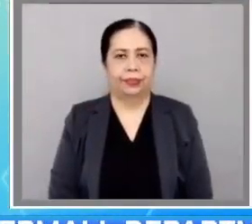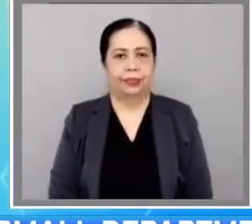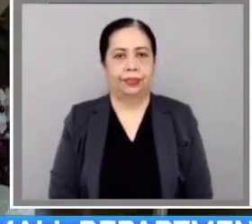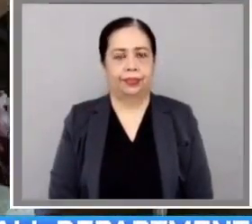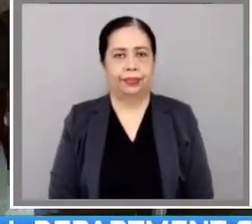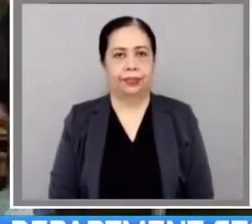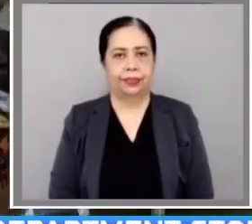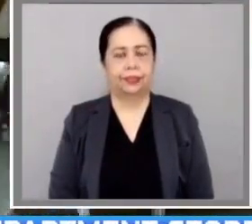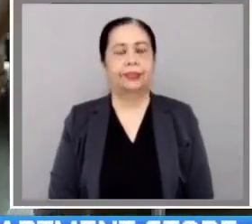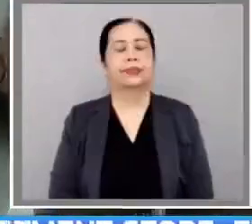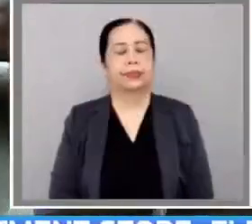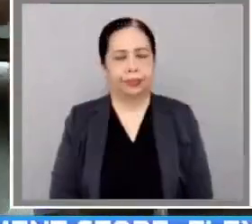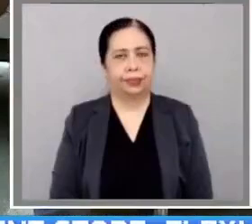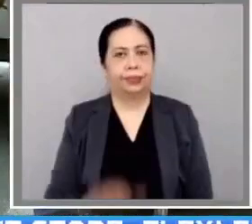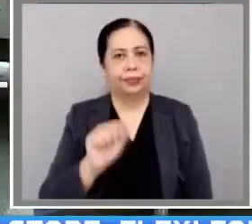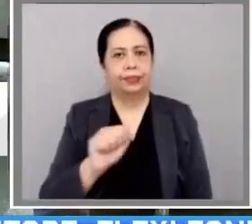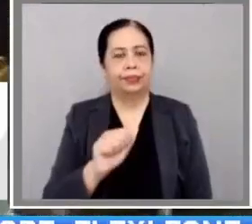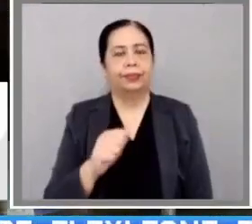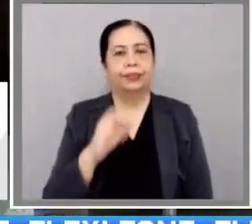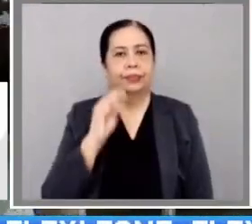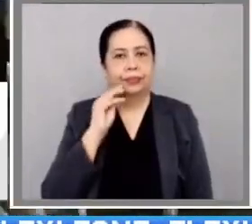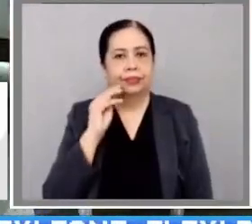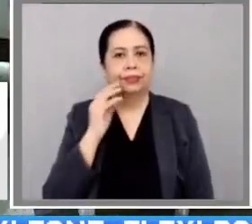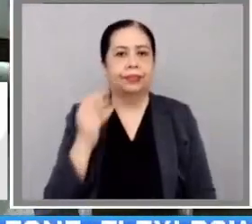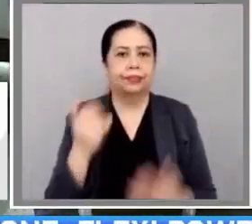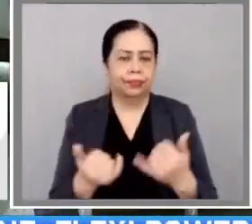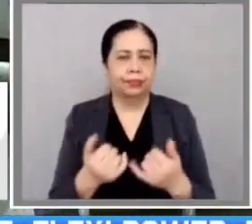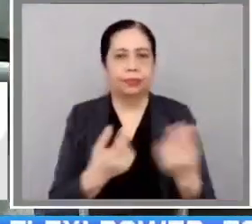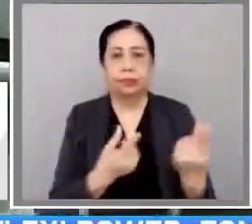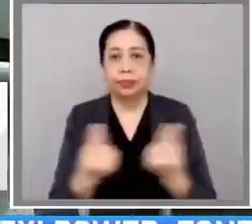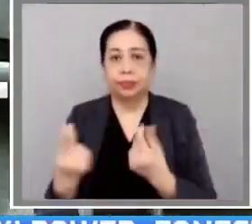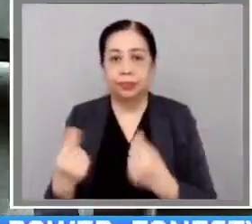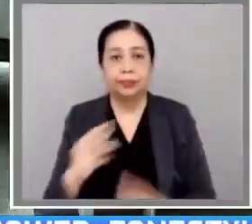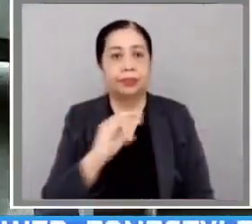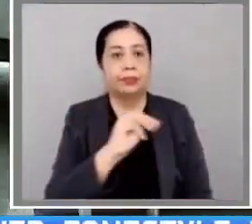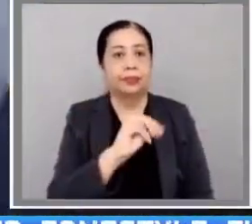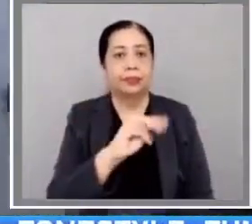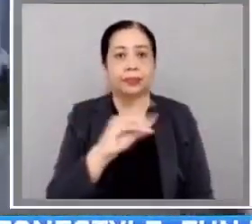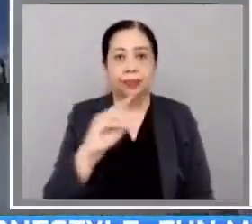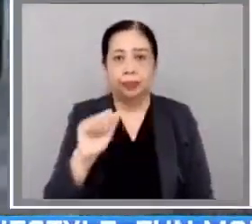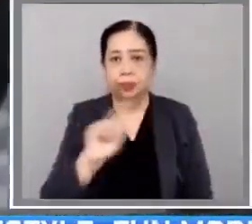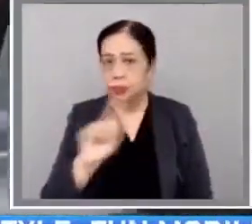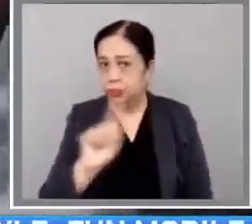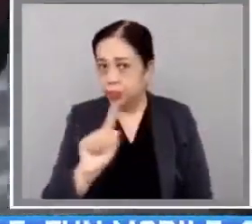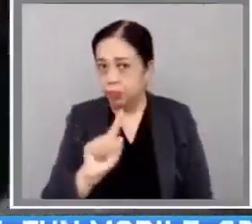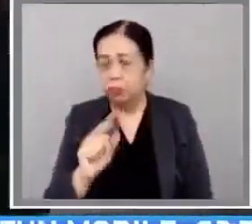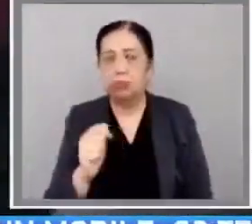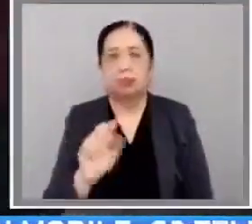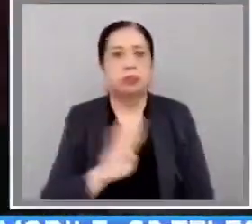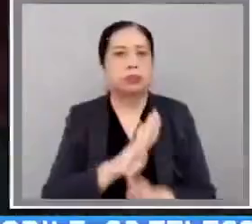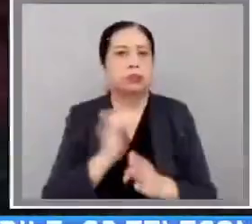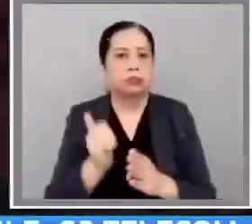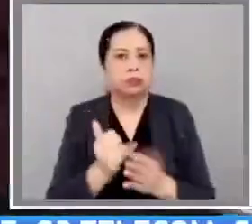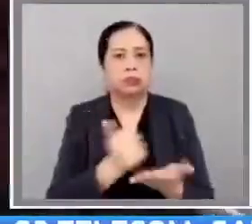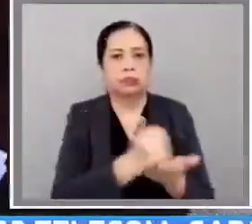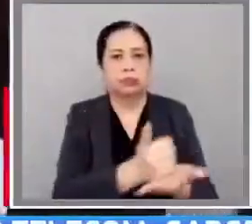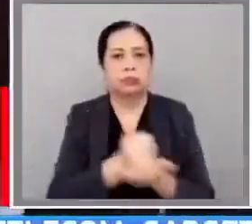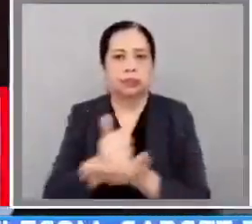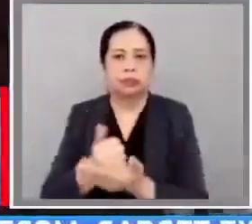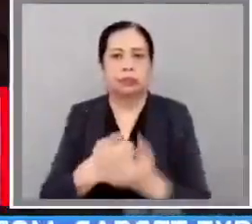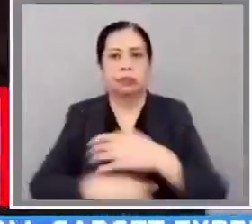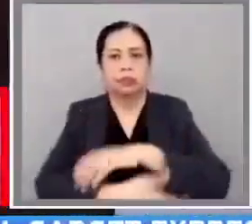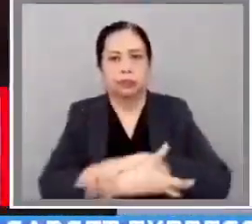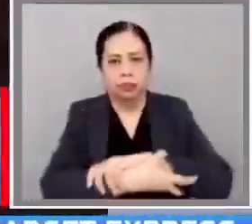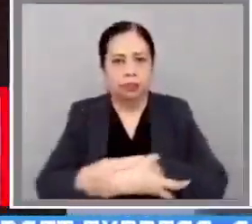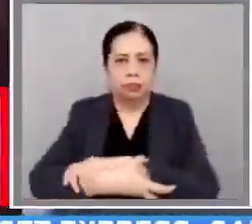Yes, Mav, sa kasalukuyan ay nagsasagawa ang MMDA ng kanilang barangay bayanihan, no? Particular